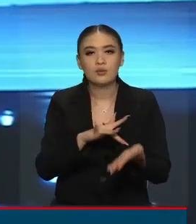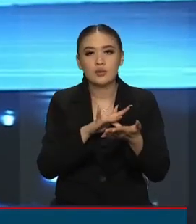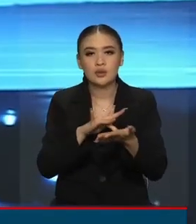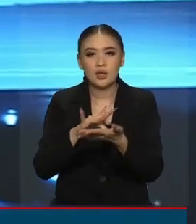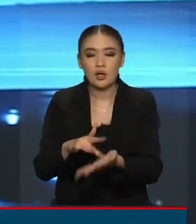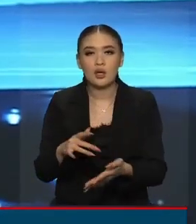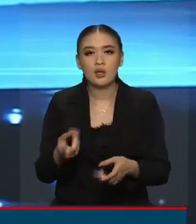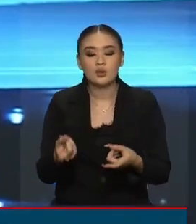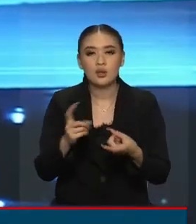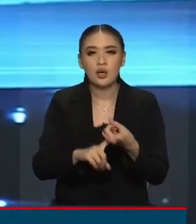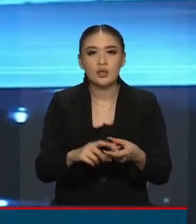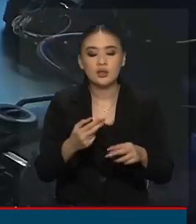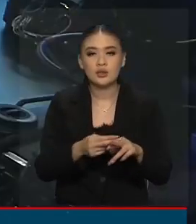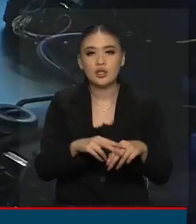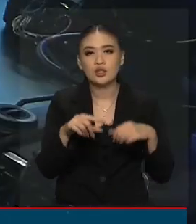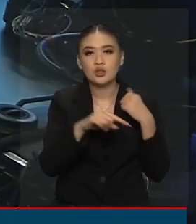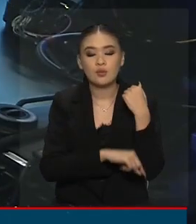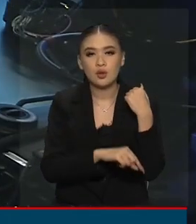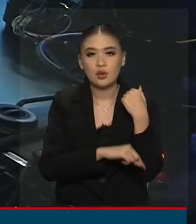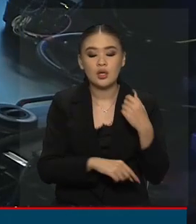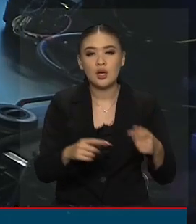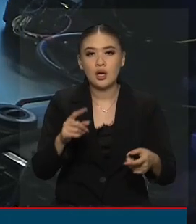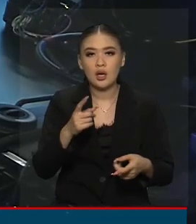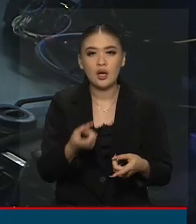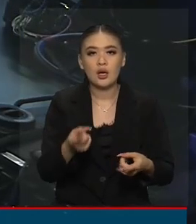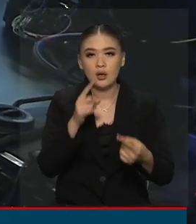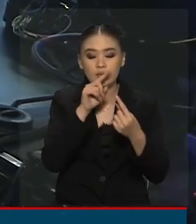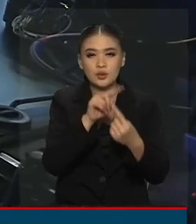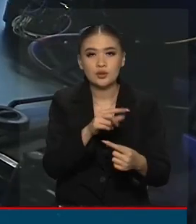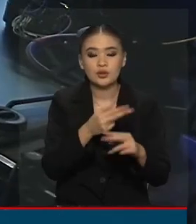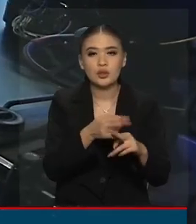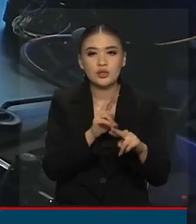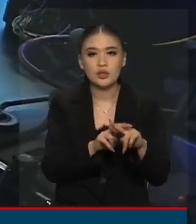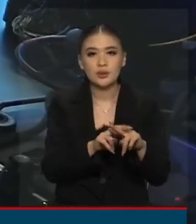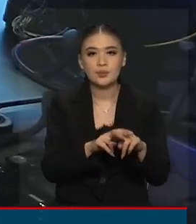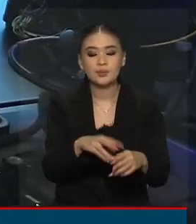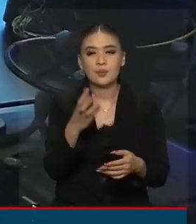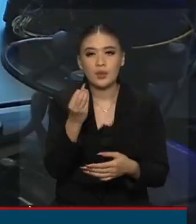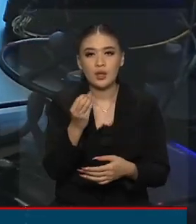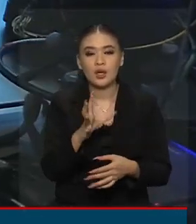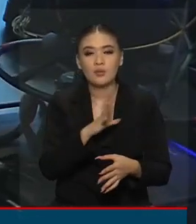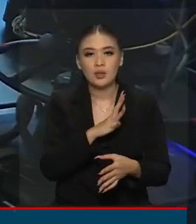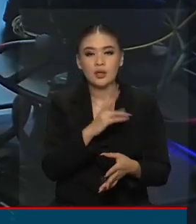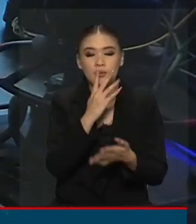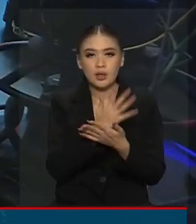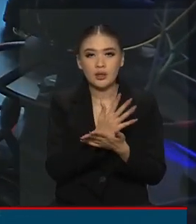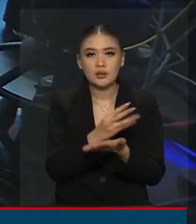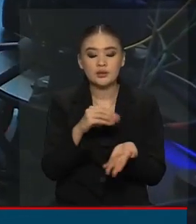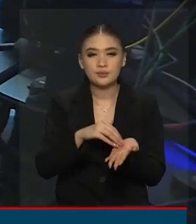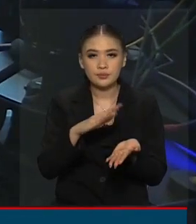туралы, және де жемқорлыққа қарсы сондай қандай іс-әрекеттер жүріп жатыр, және де осындай ақпараттарды беріп тұрады.